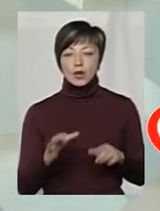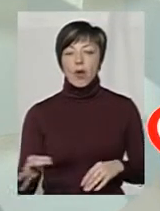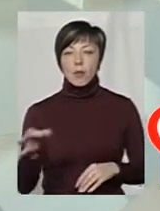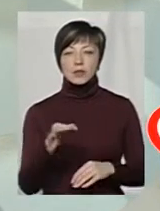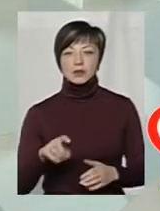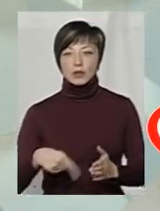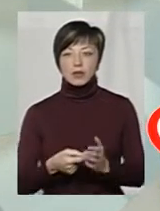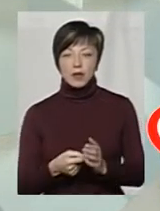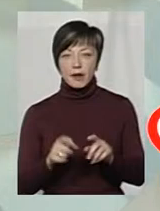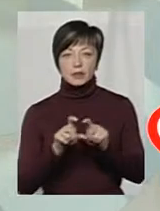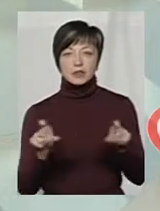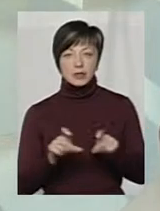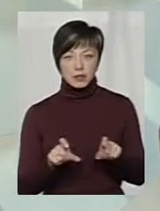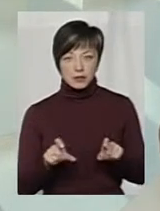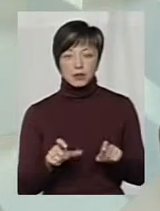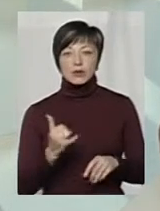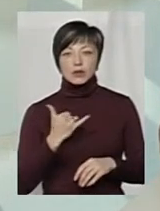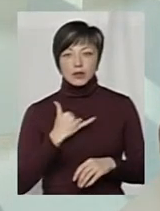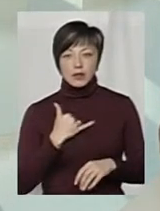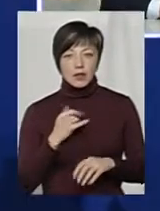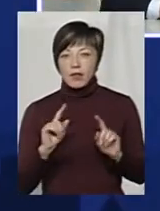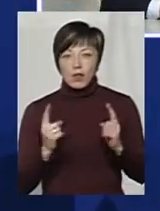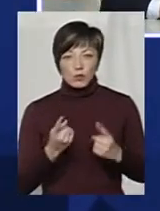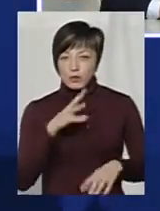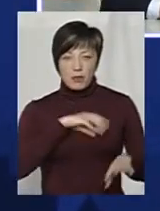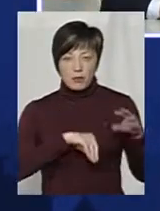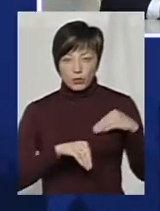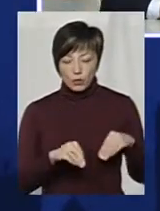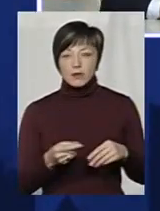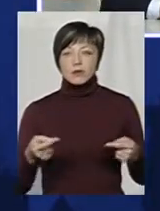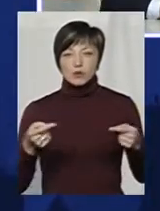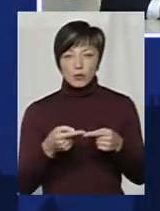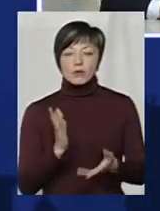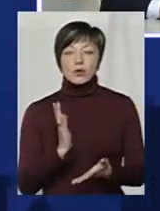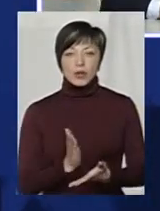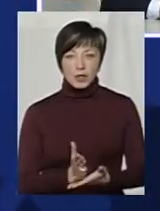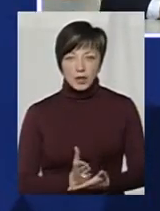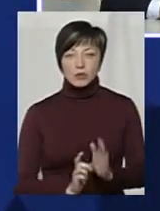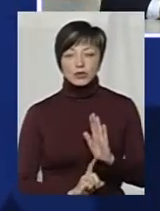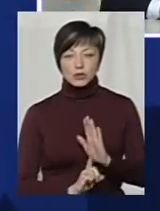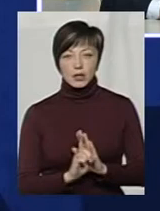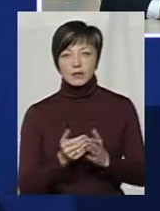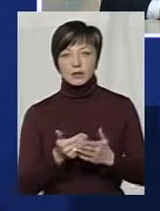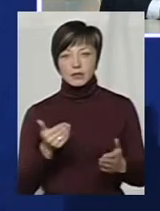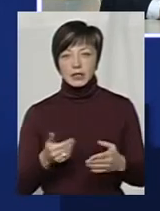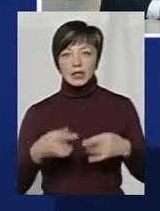комунальні заклади. Вони в нас не дуже прибуткові, безумовно, вони в нас є, починаючи від